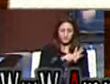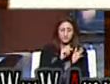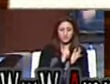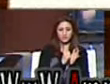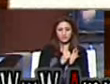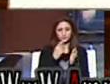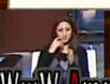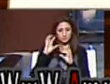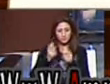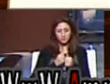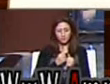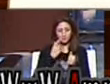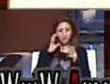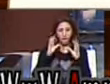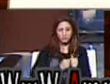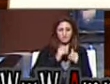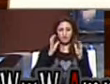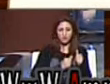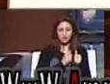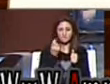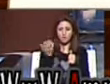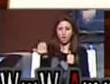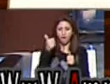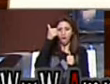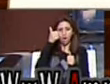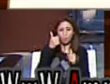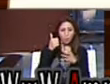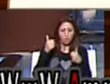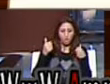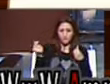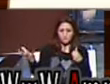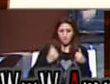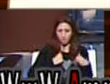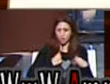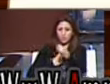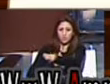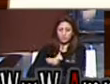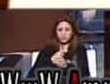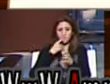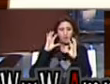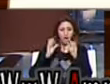رجوع المخطوفين. نعم. فمن هنا لما بيحصل عملية